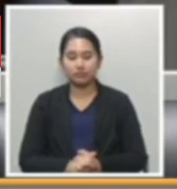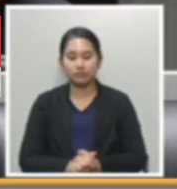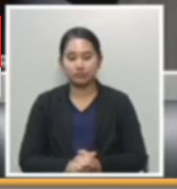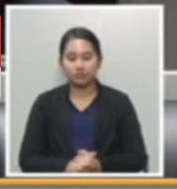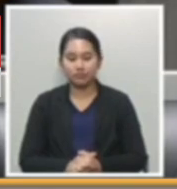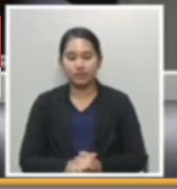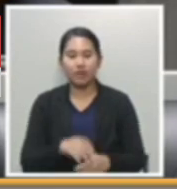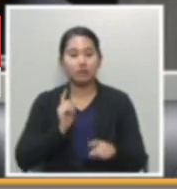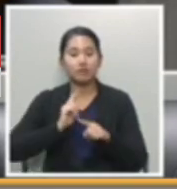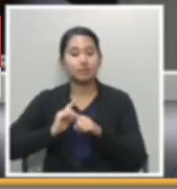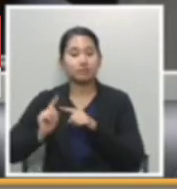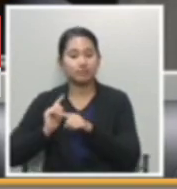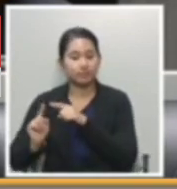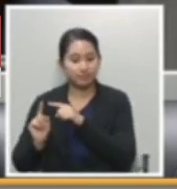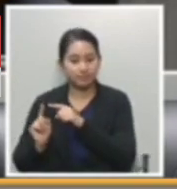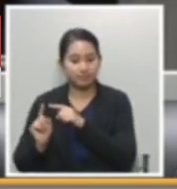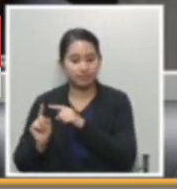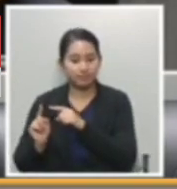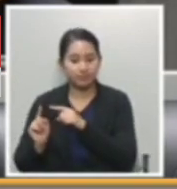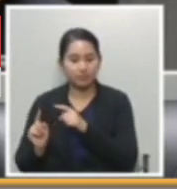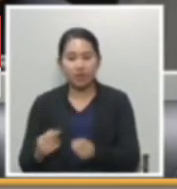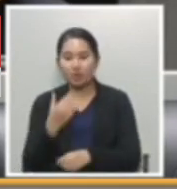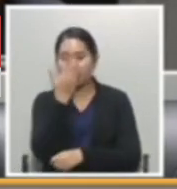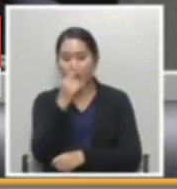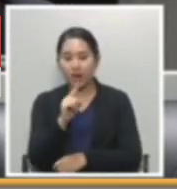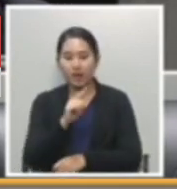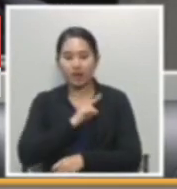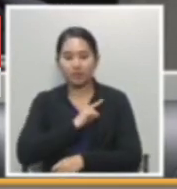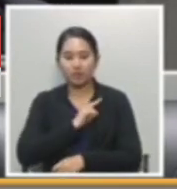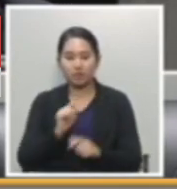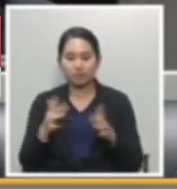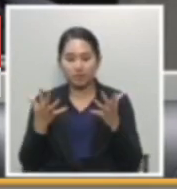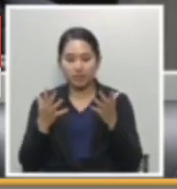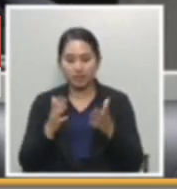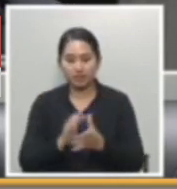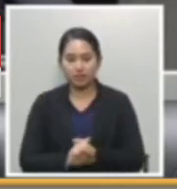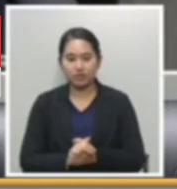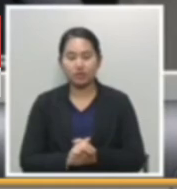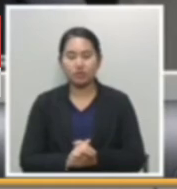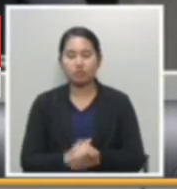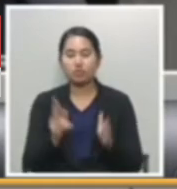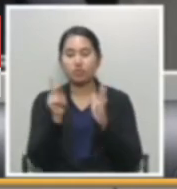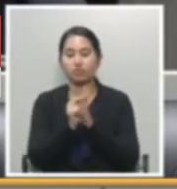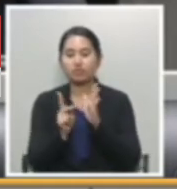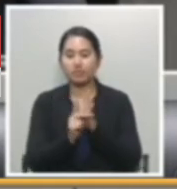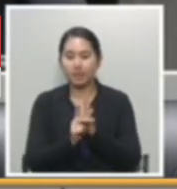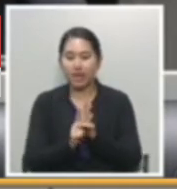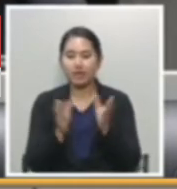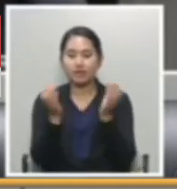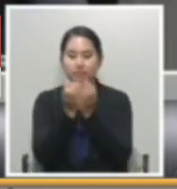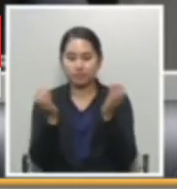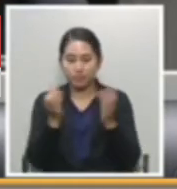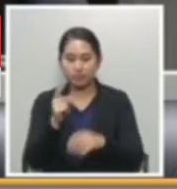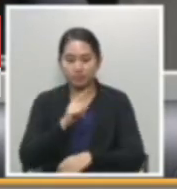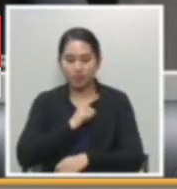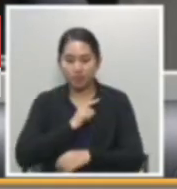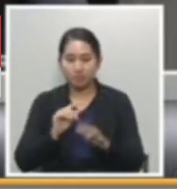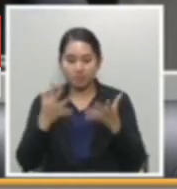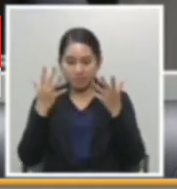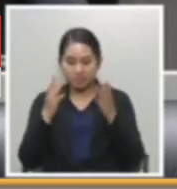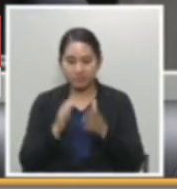สิ่งต่างๆเหล่านี้นะครับเป็นความไม่รับผิดชอบต่อกฎหมายรัฐธรรมนูญ